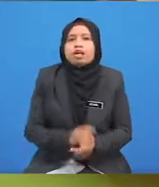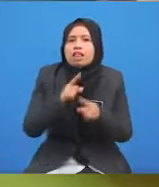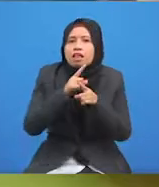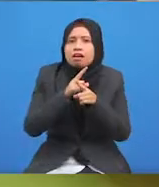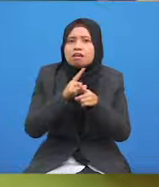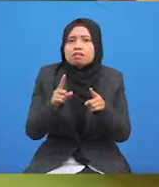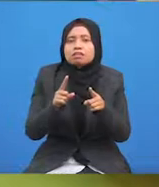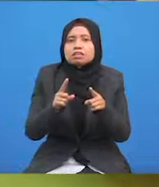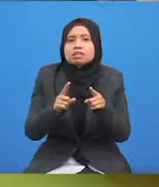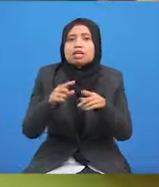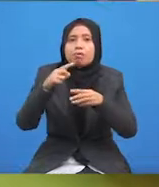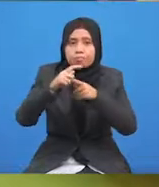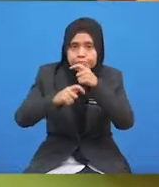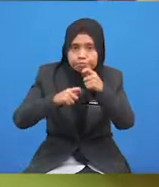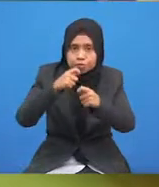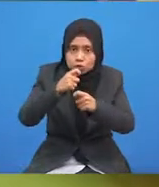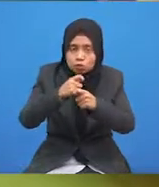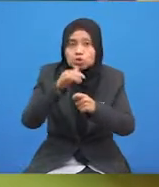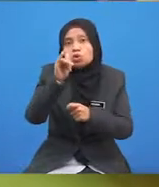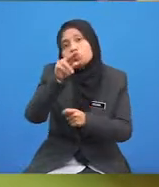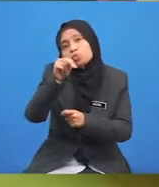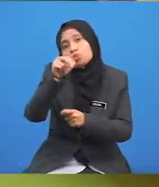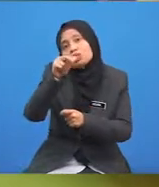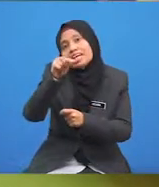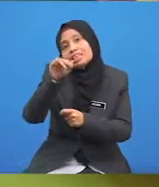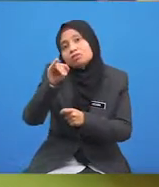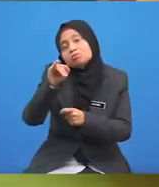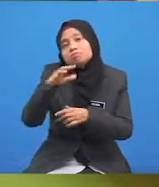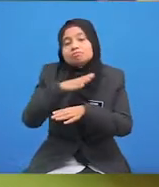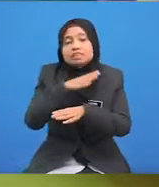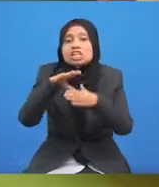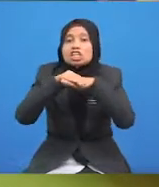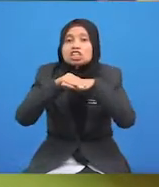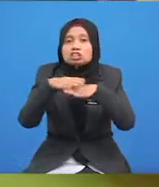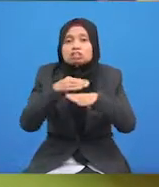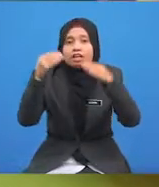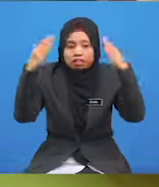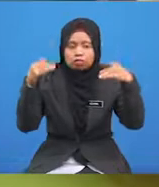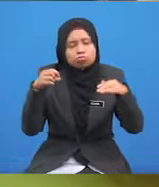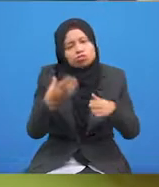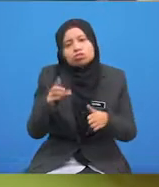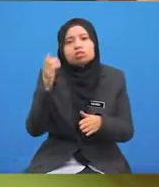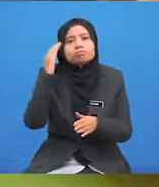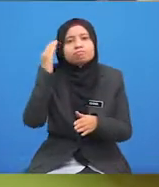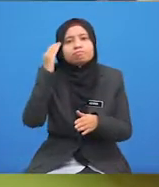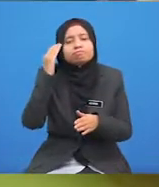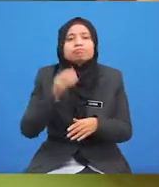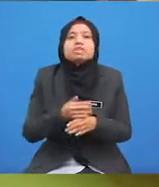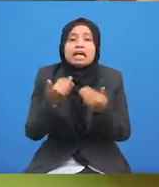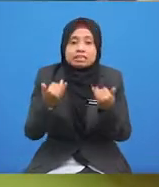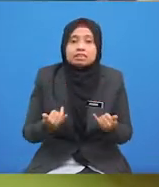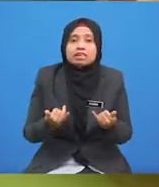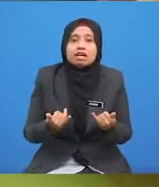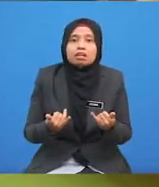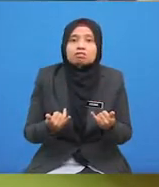Takrifan tamadun menurut bahasa Yunani, bahasa Inggeris dan bahasa Arab sudah kita bincangkan.